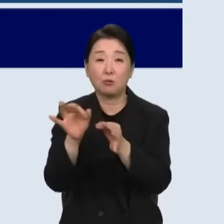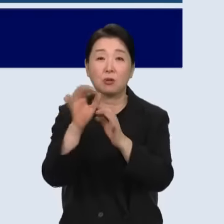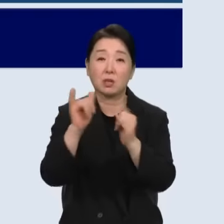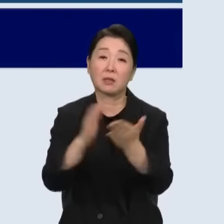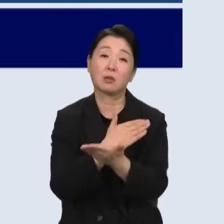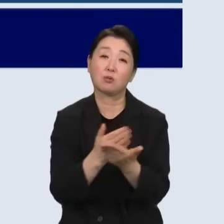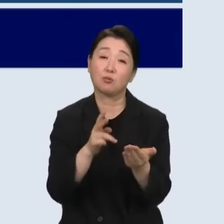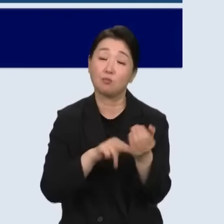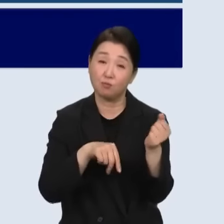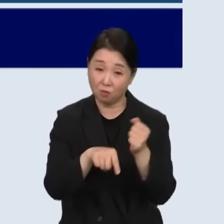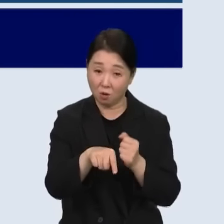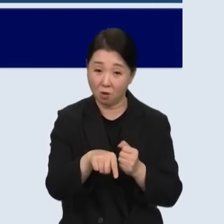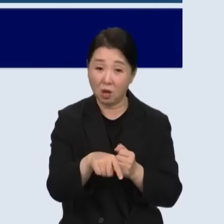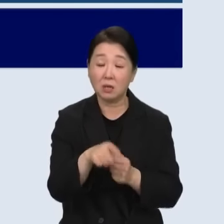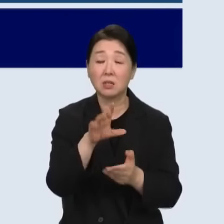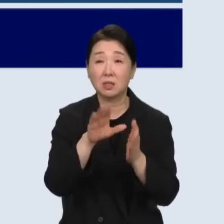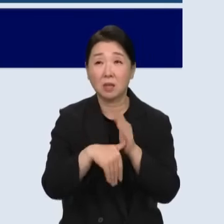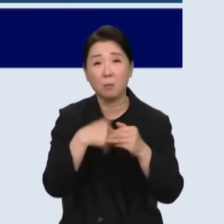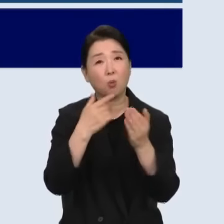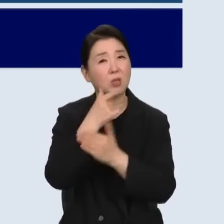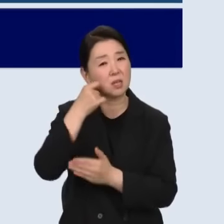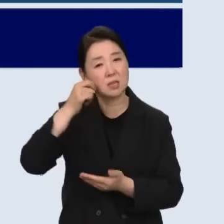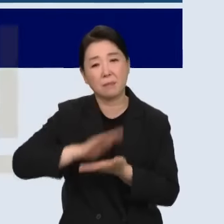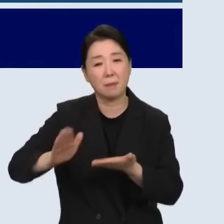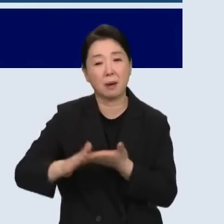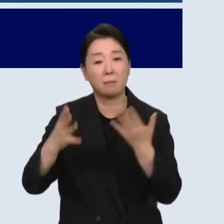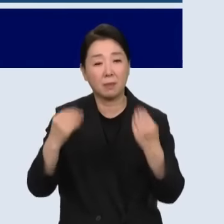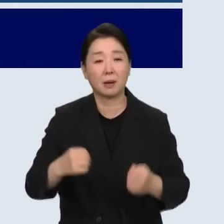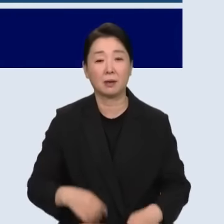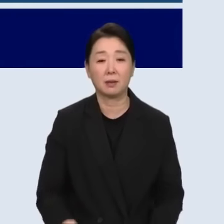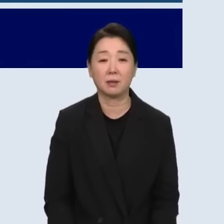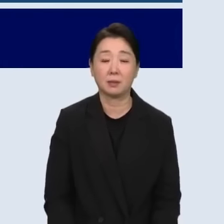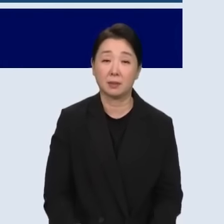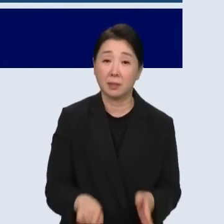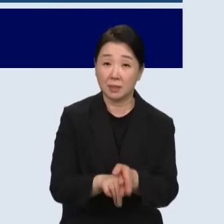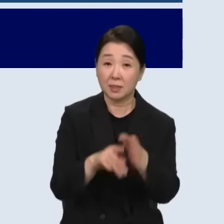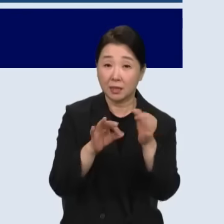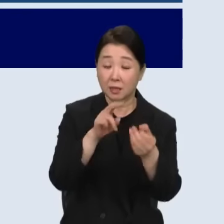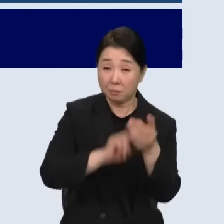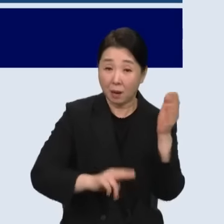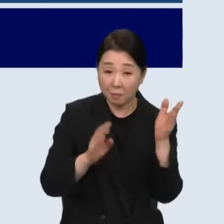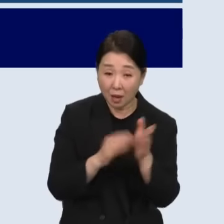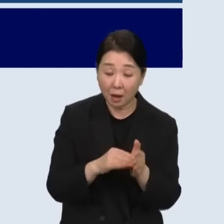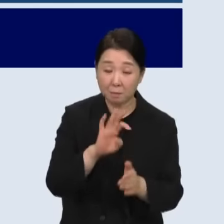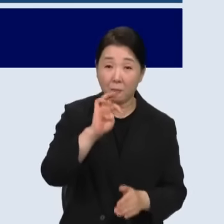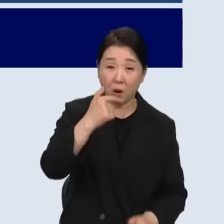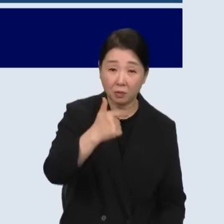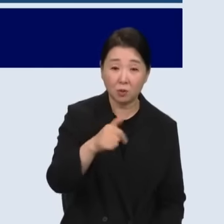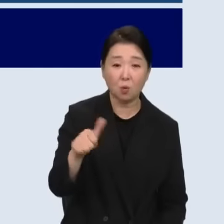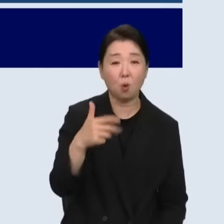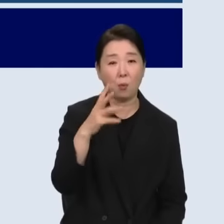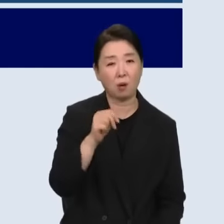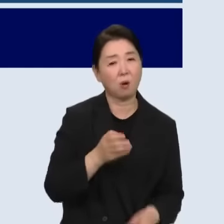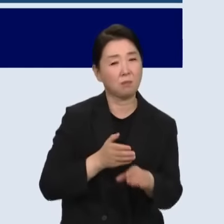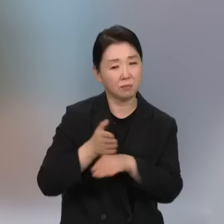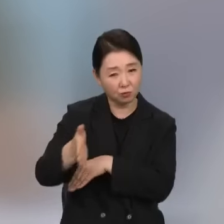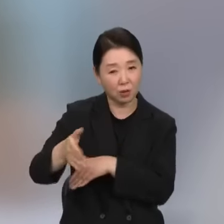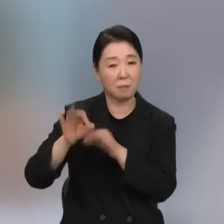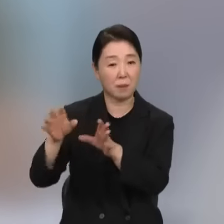상품인데 당시엔 없어서 못 팔 정도였습니다. 신한은행이 판매한 두 펀드만 500억이 훌쩍